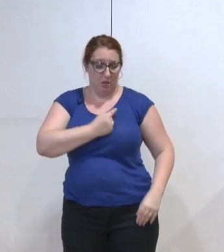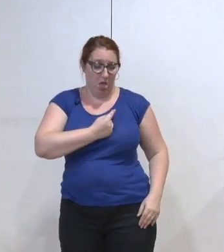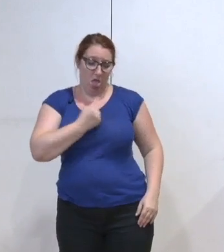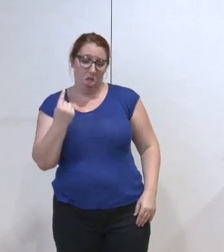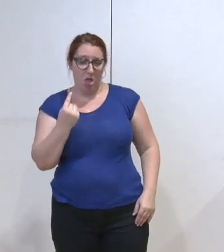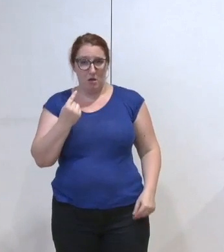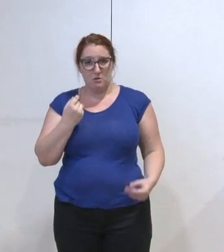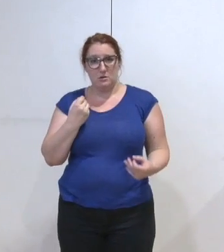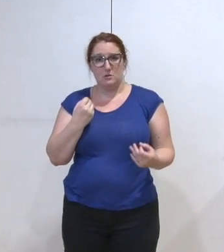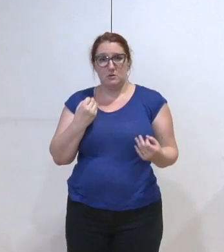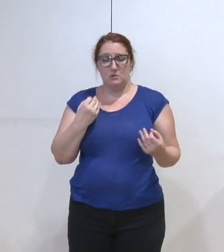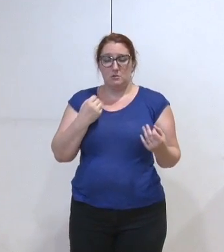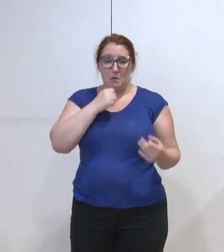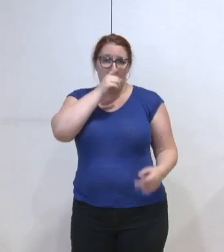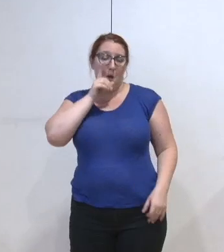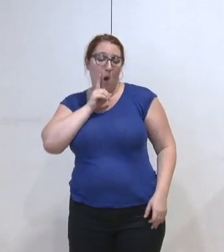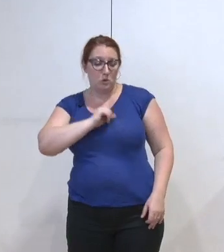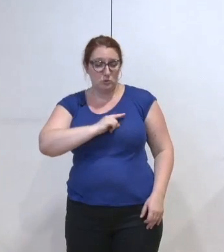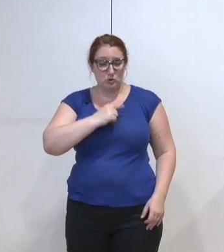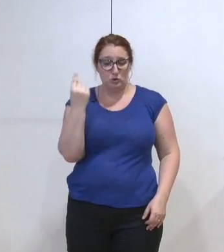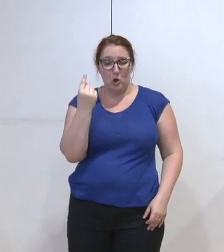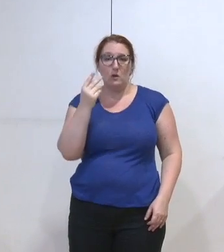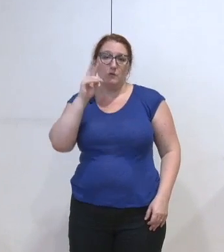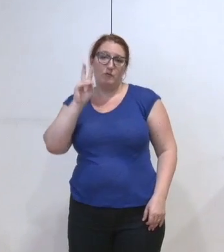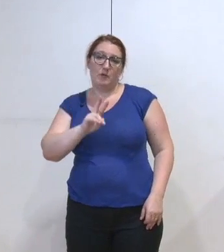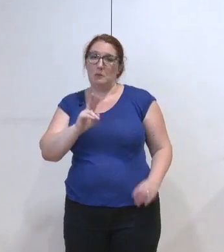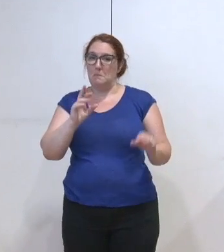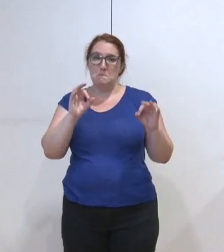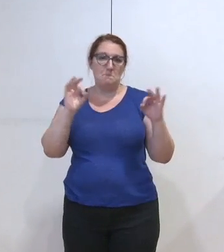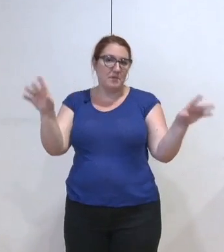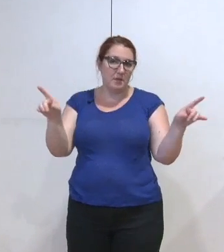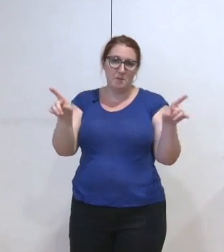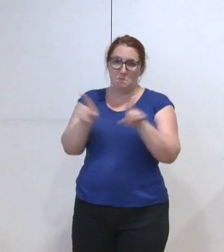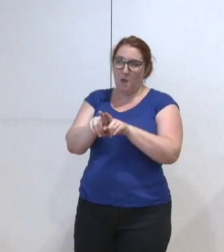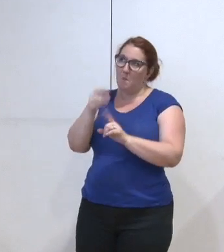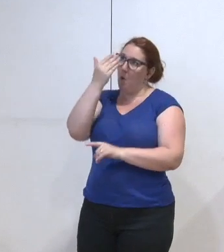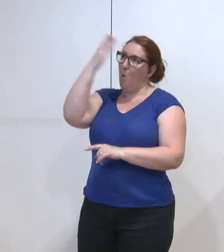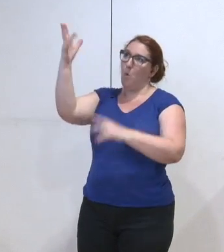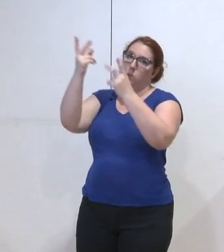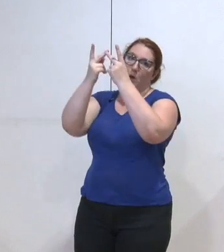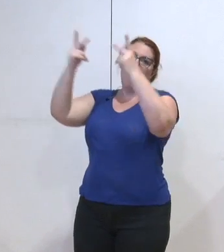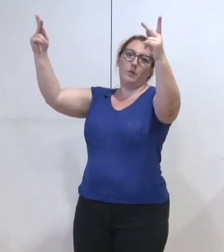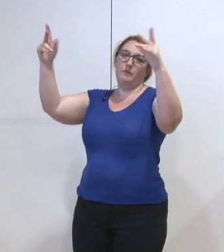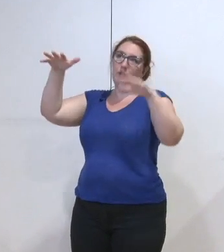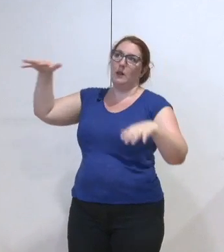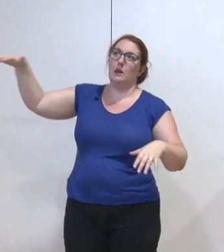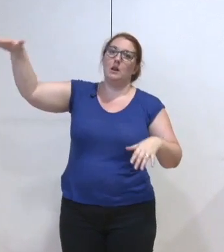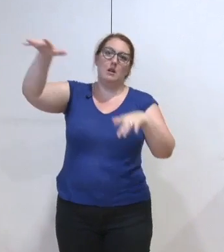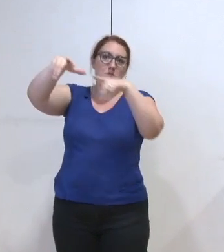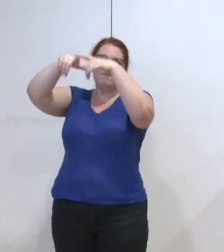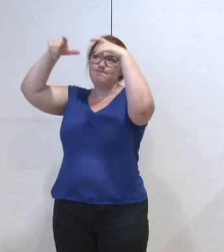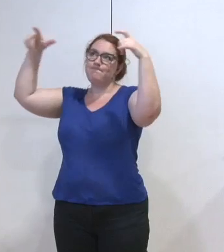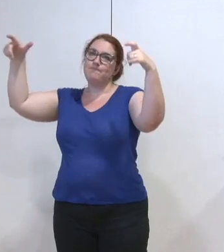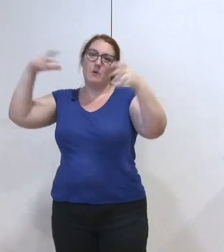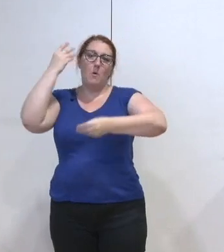mais est une une caractéristique générale des grandes villes ou en particulier des villes centres dans les bassins de population